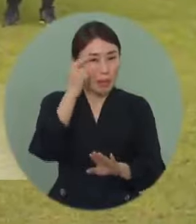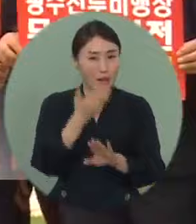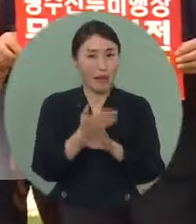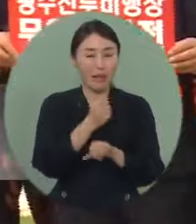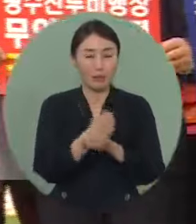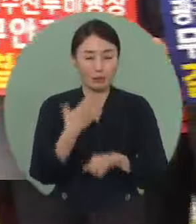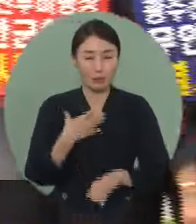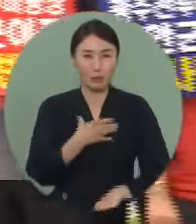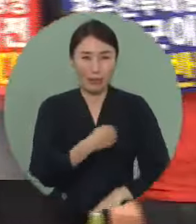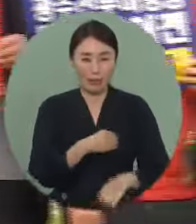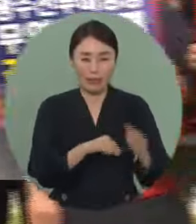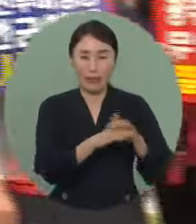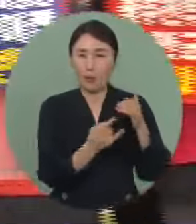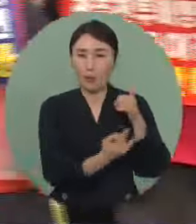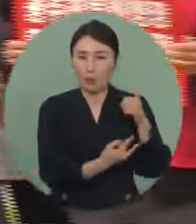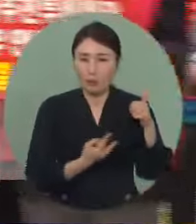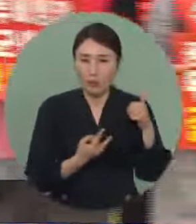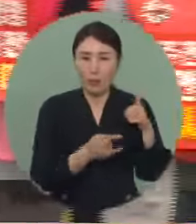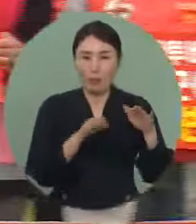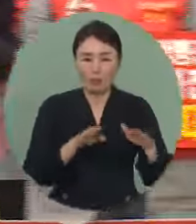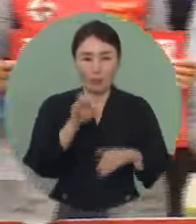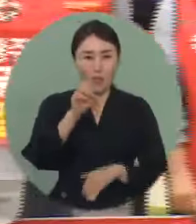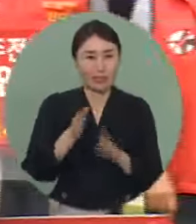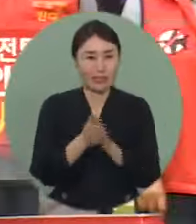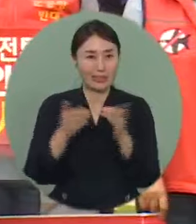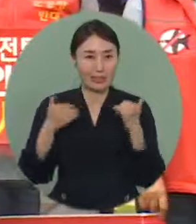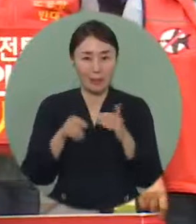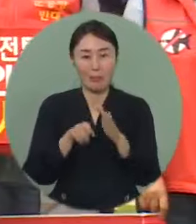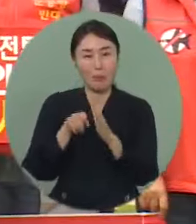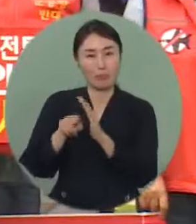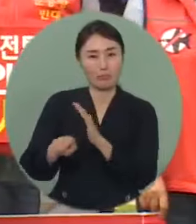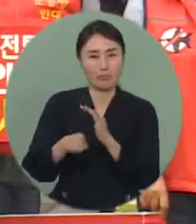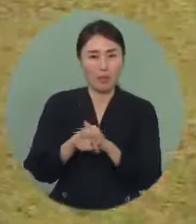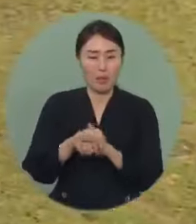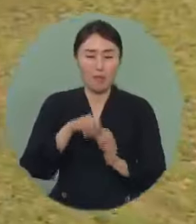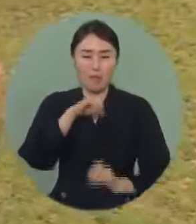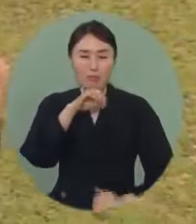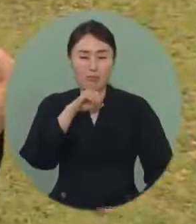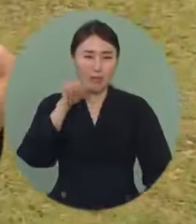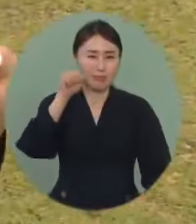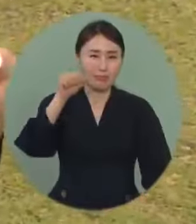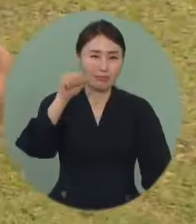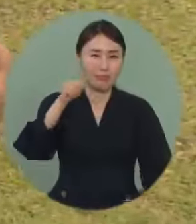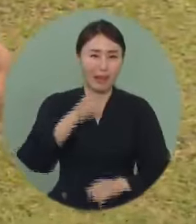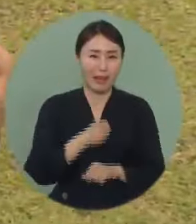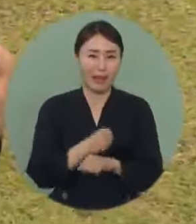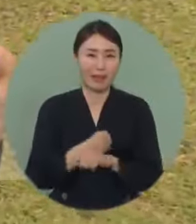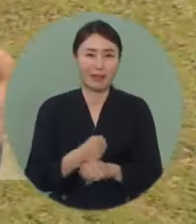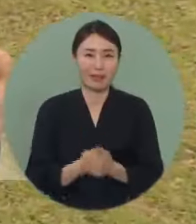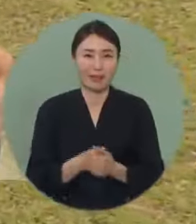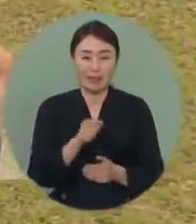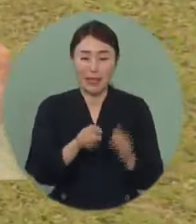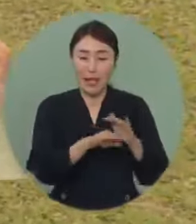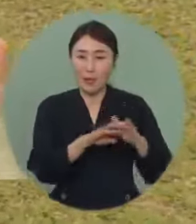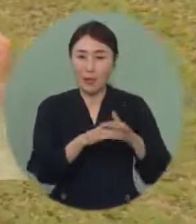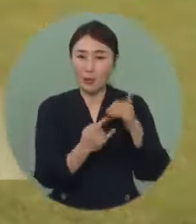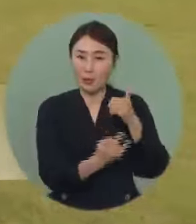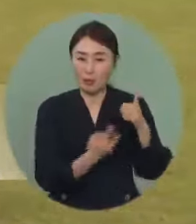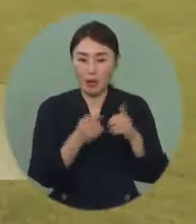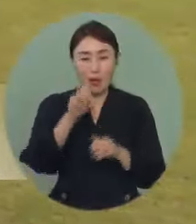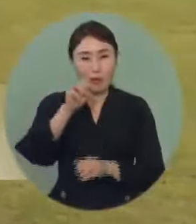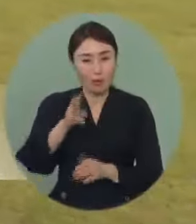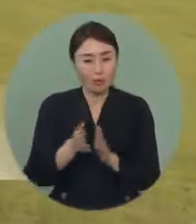반대하는 무안범국민대책위원회가 오늘 광주시청을 찾아 항의 집회를 열었습니다. 비대위는 강 시장의